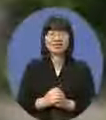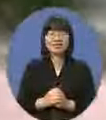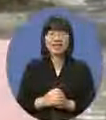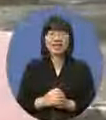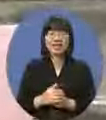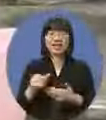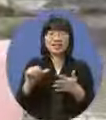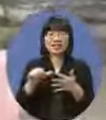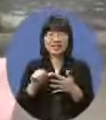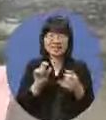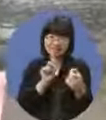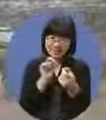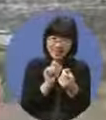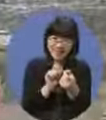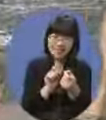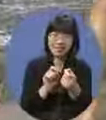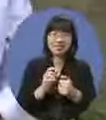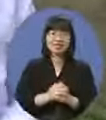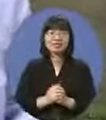동생은 가까이에서,